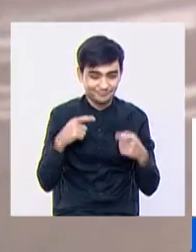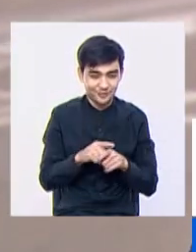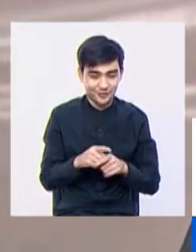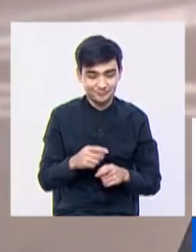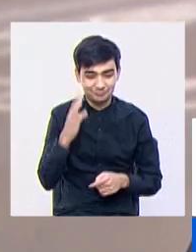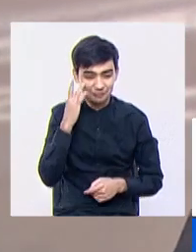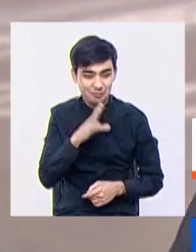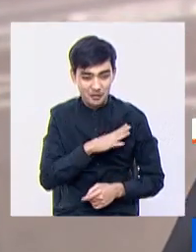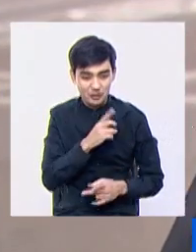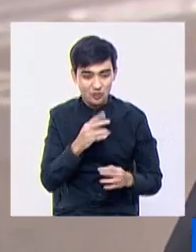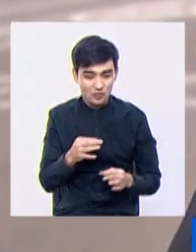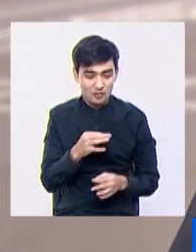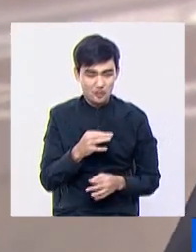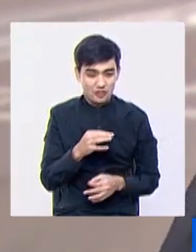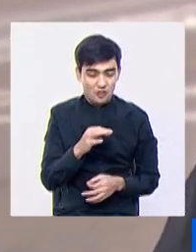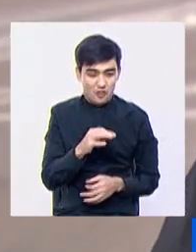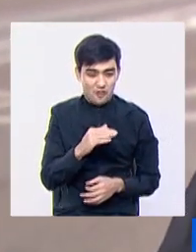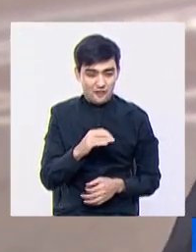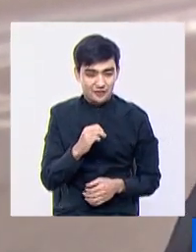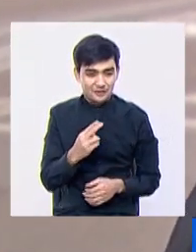Арман сол военный форму киіп офицер болам деп